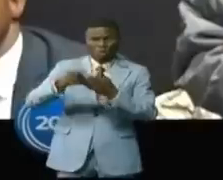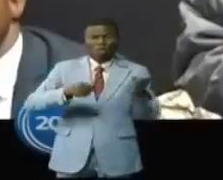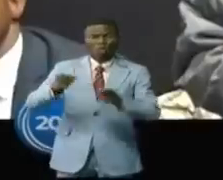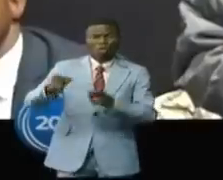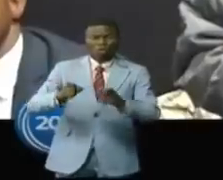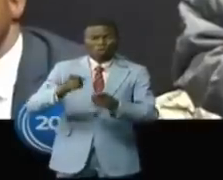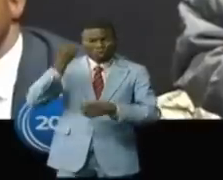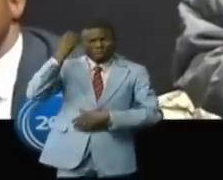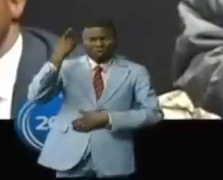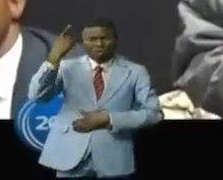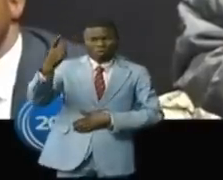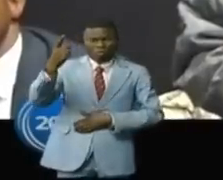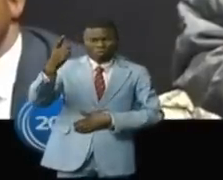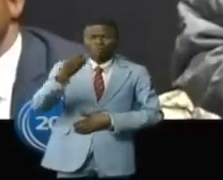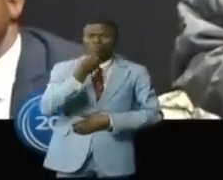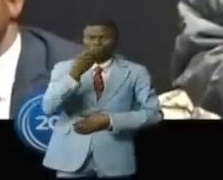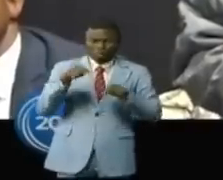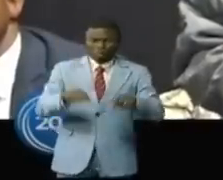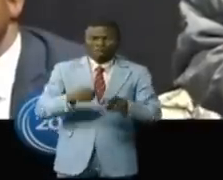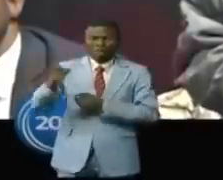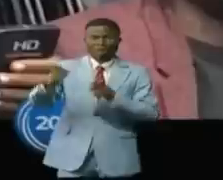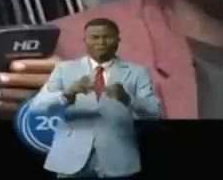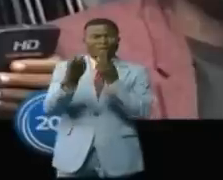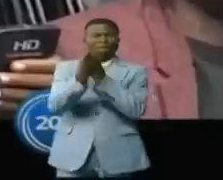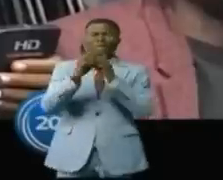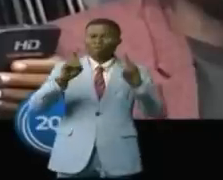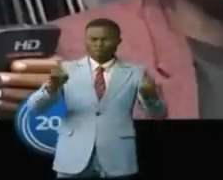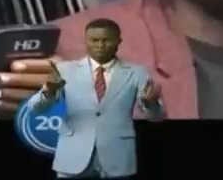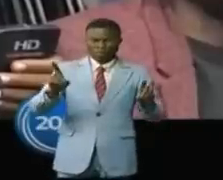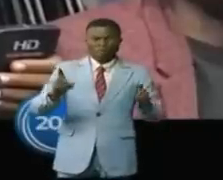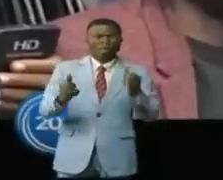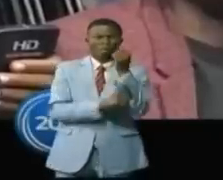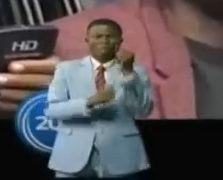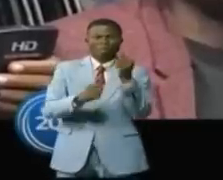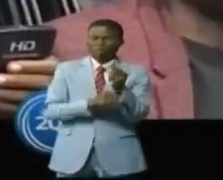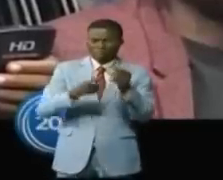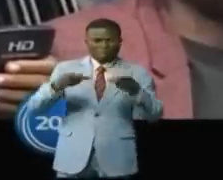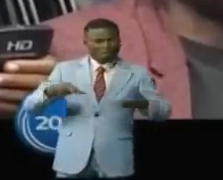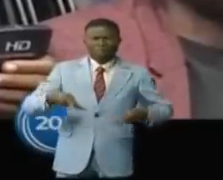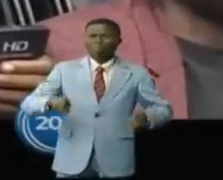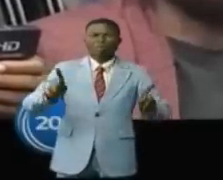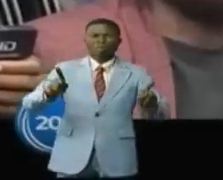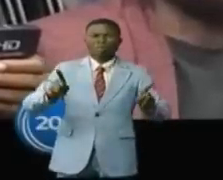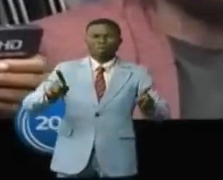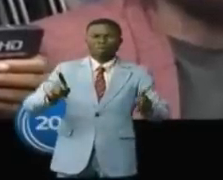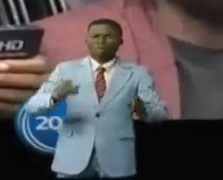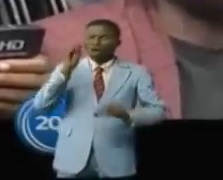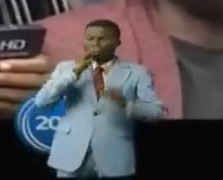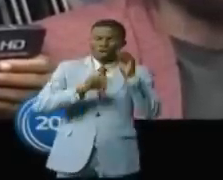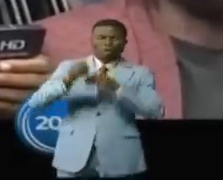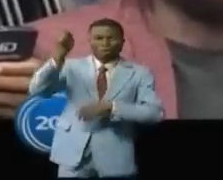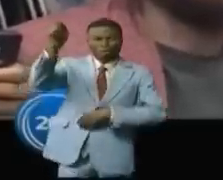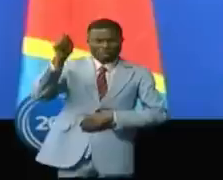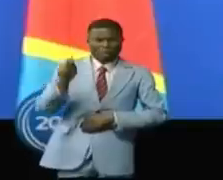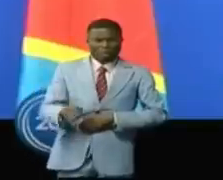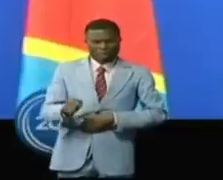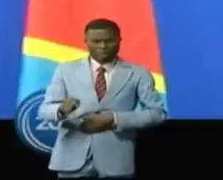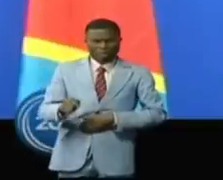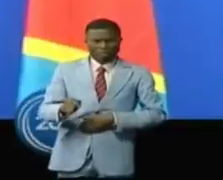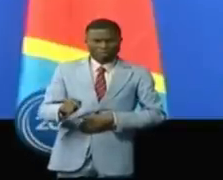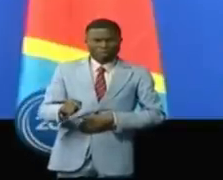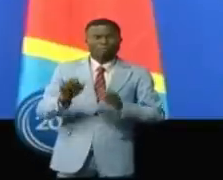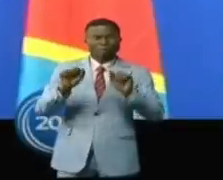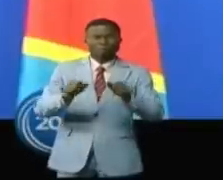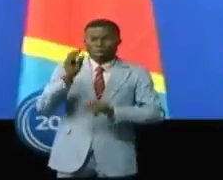unique. Ici, nous sommes dans un régime démocratique où les gens se permettent de critiquer l'armée. On